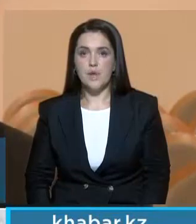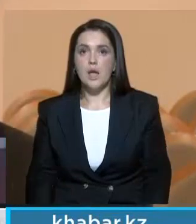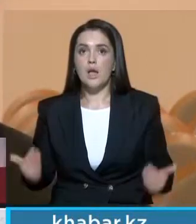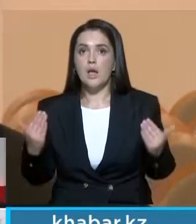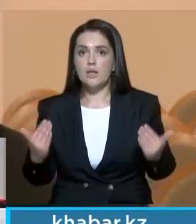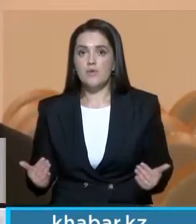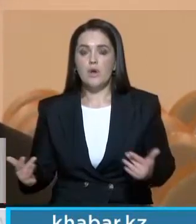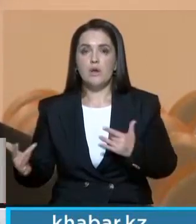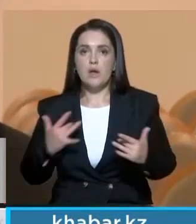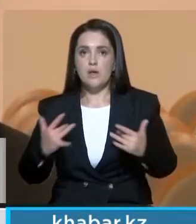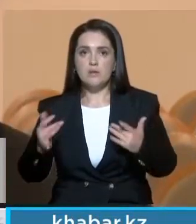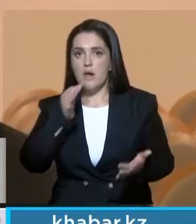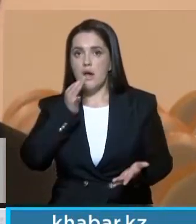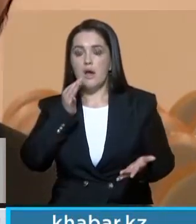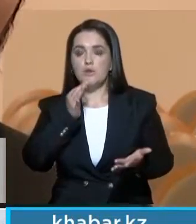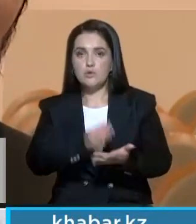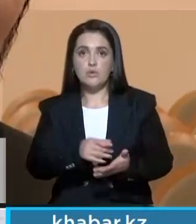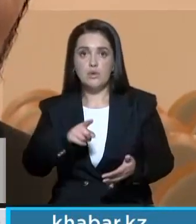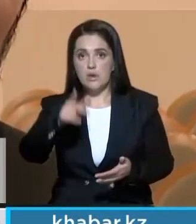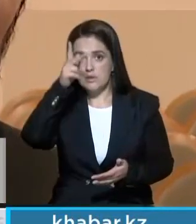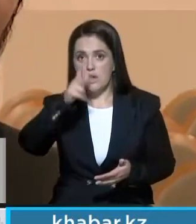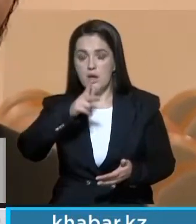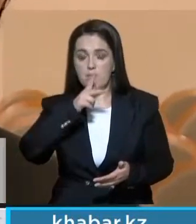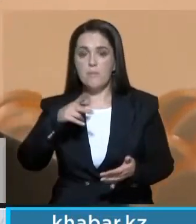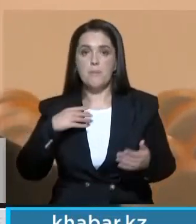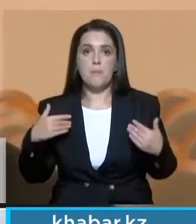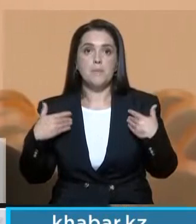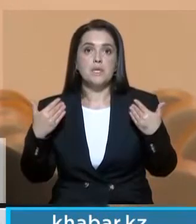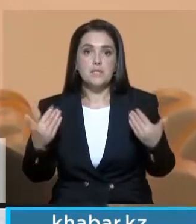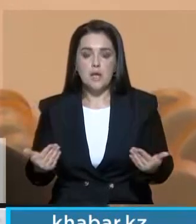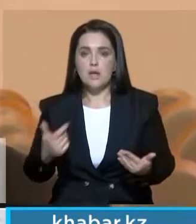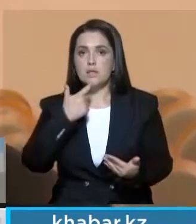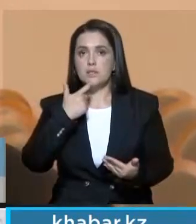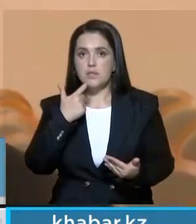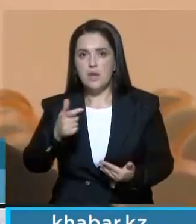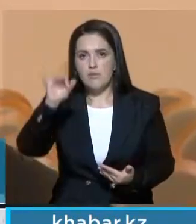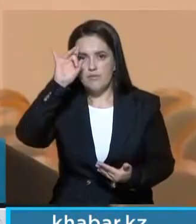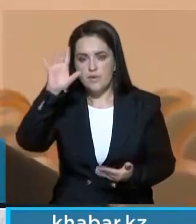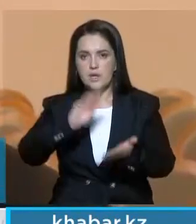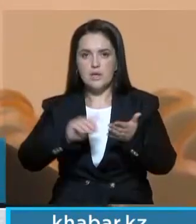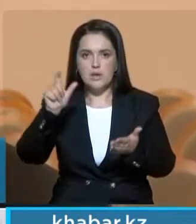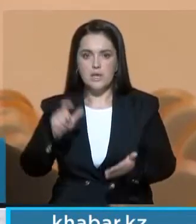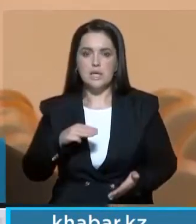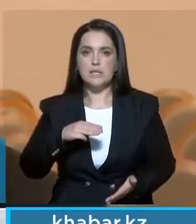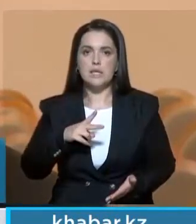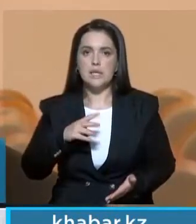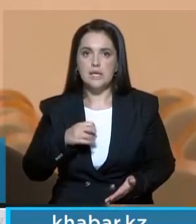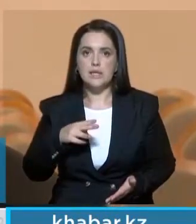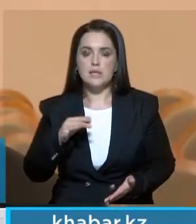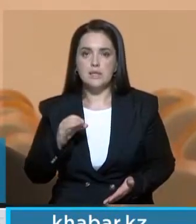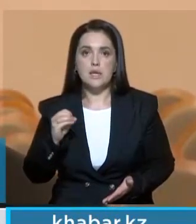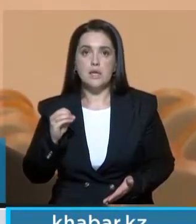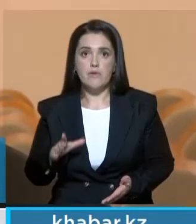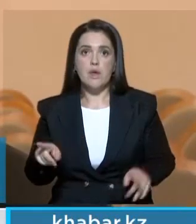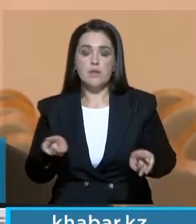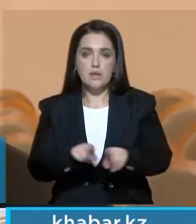Сегодняшний концерт отчетный в этом сезоне. Представили зрителям произведения наших великих композиторов, в том числе Нургисы Тлендиева. Хочу сказать, что